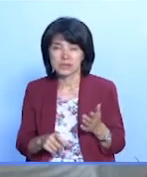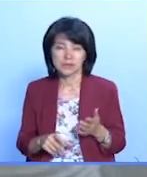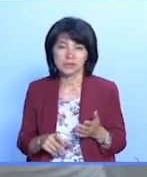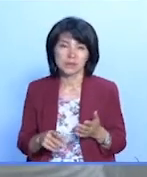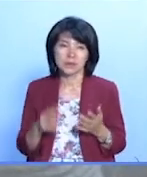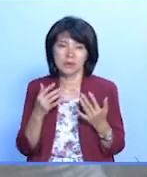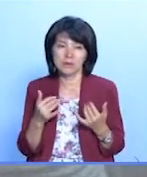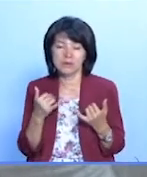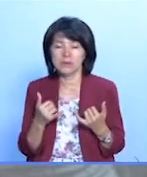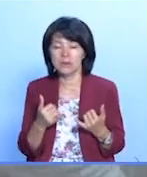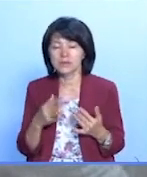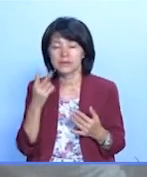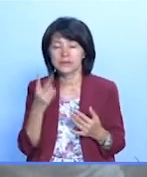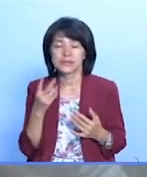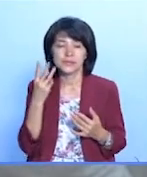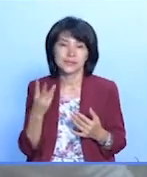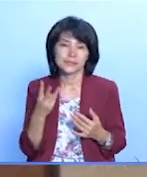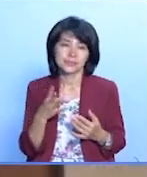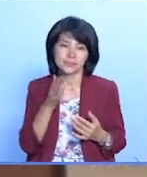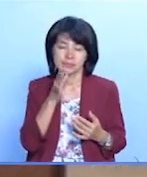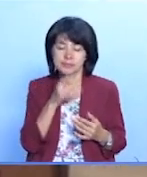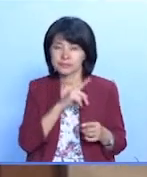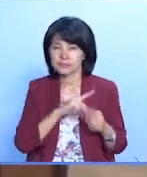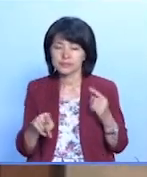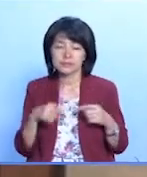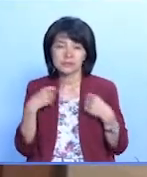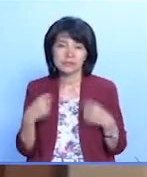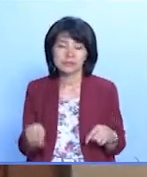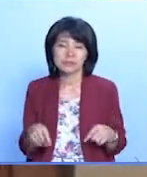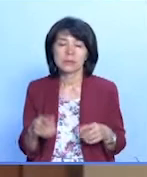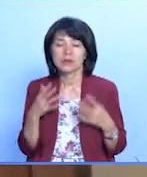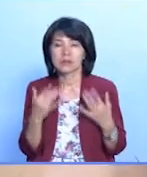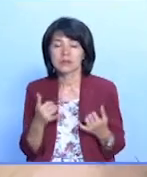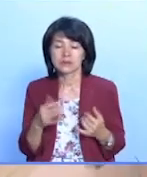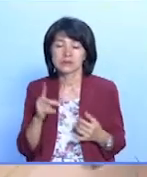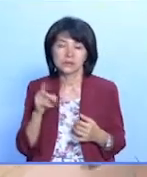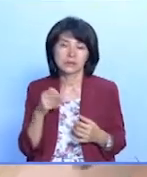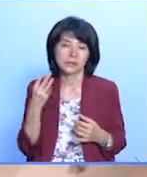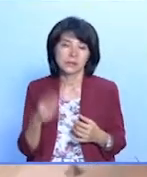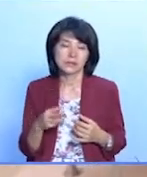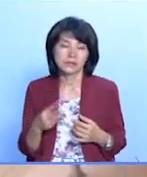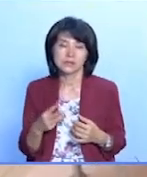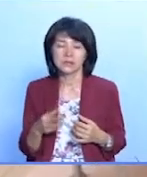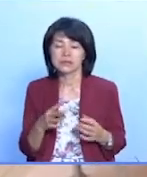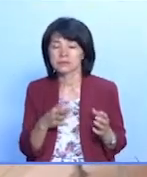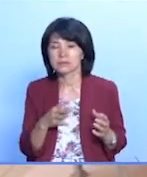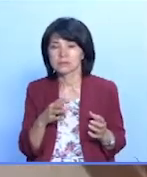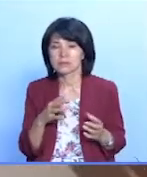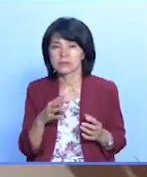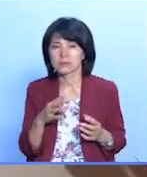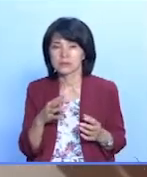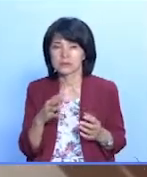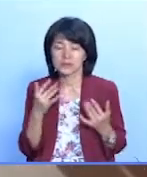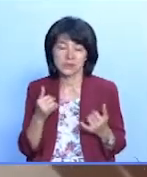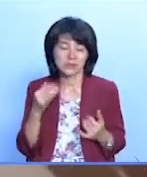дәрілер 2-3 сағаттың ішінде сатылып кететінін айтты. Сондай-ақ дәрі-дәрмектер туралы ақпарат ұсынатын 133 анықтама нөмірі де істемей қалған. Кейбір